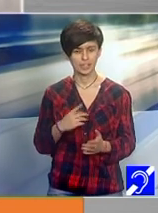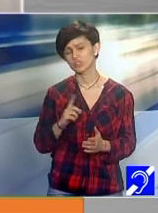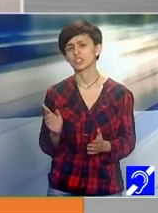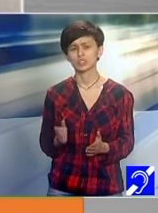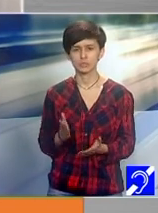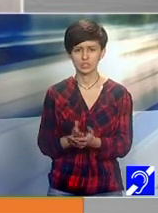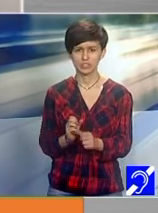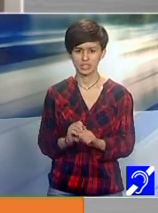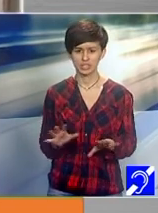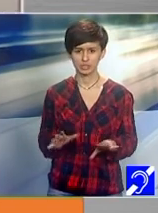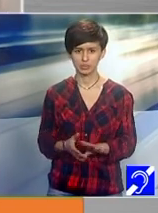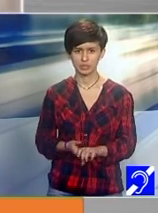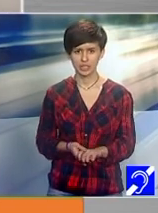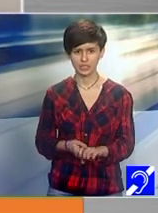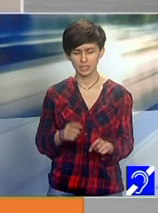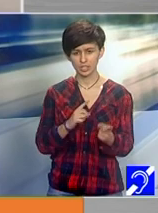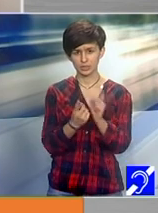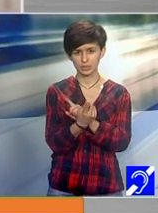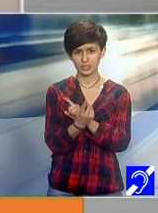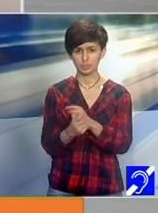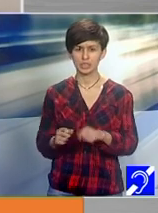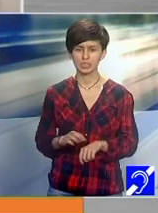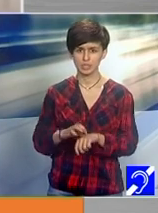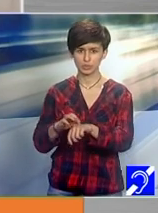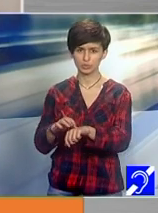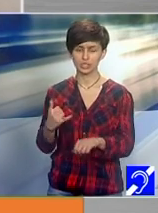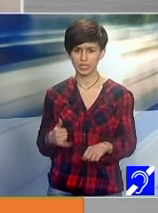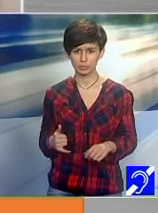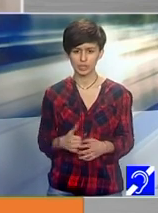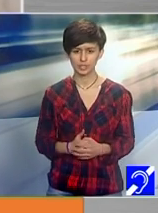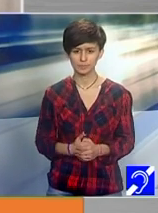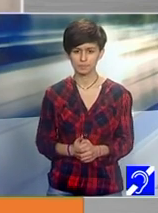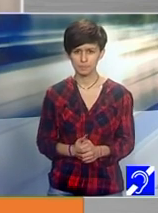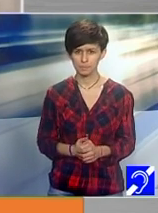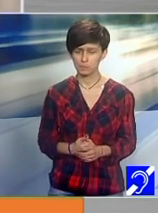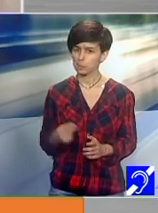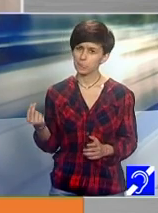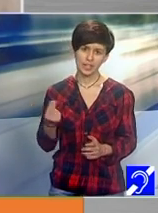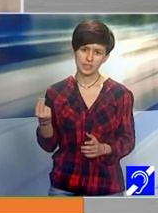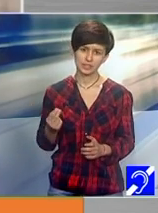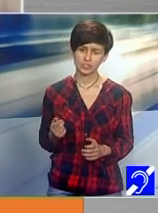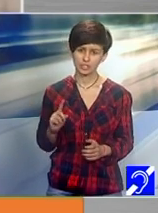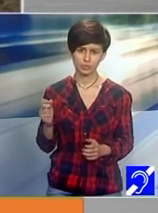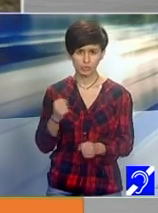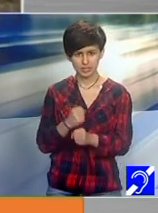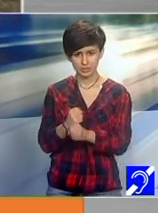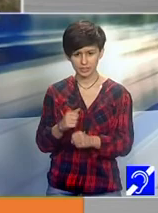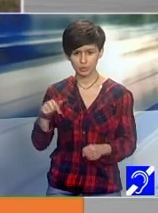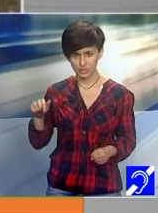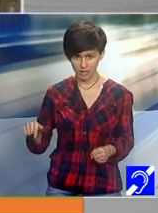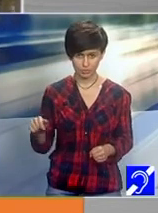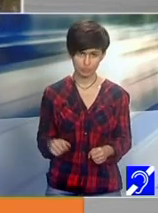actuala conducere agriculturii în luna noiembrie. Bun, dar de ce nu ați făcut atunci presiuni, domnul